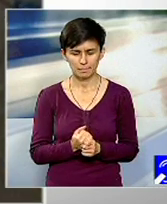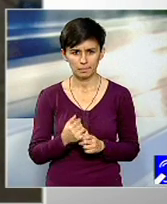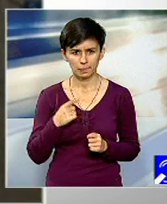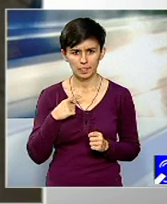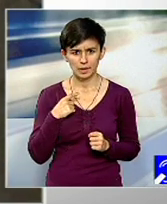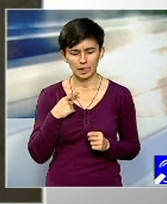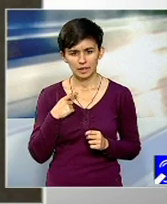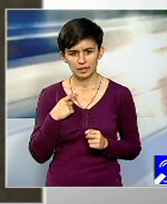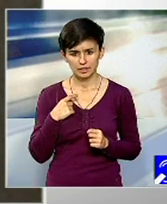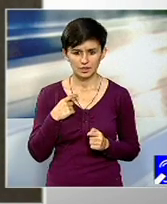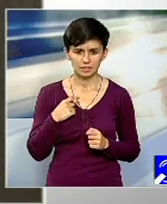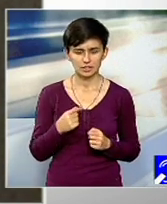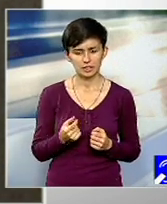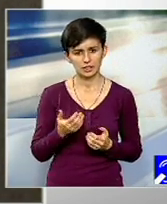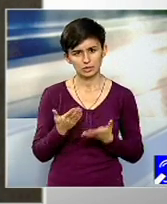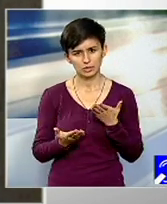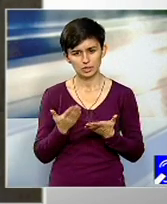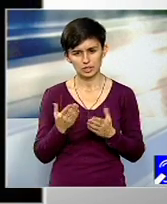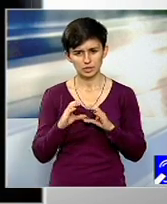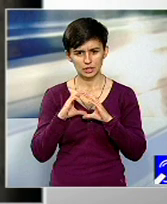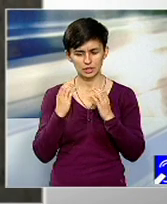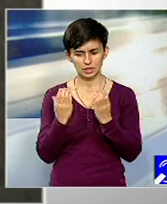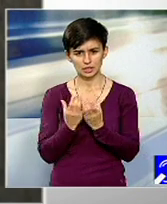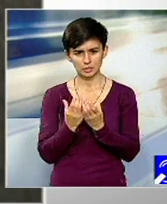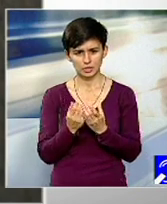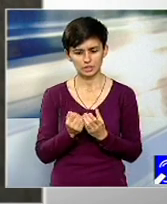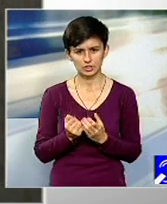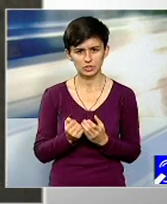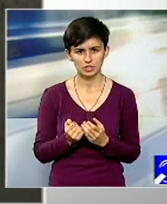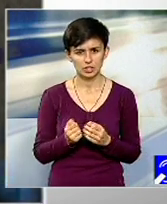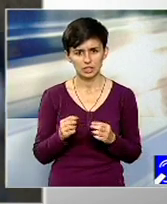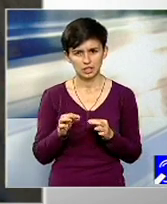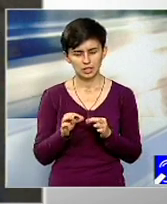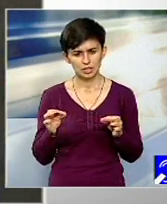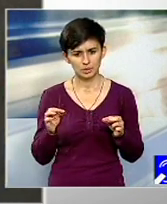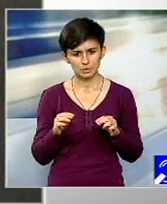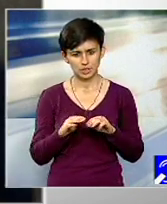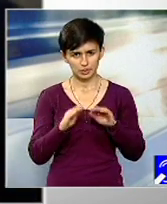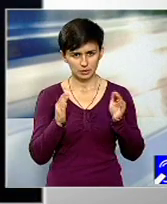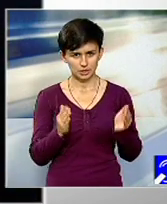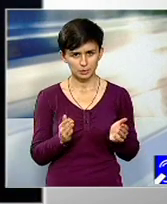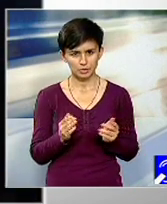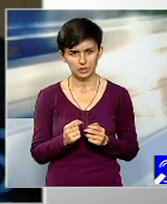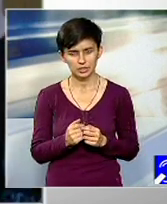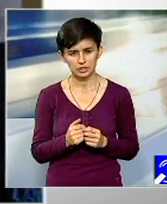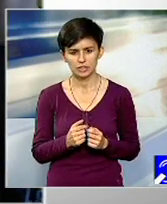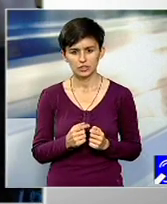greutatea mingii și mărimea porții, luând în considerare factorii ăștia,